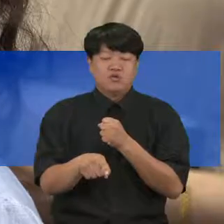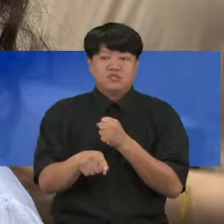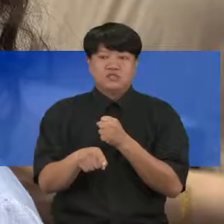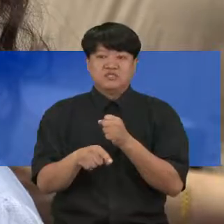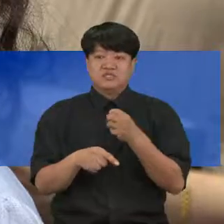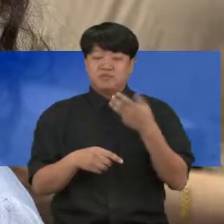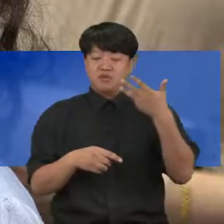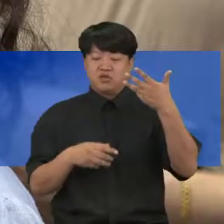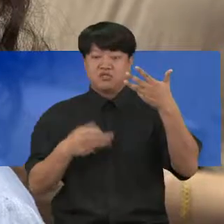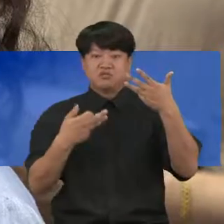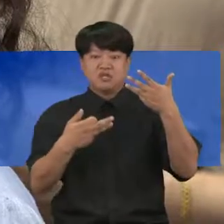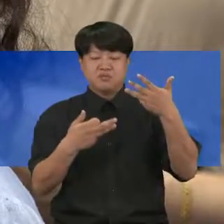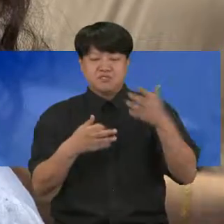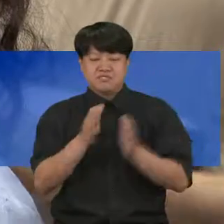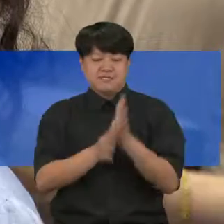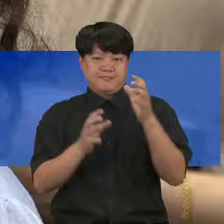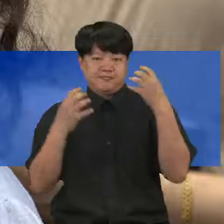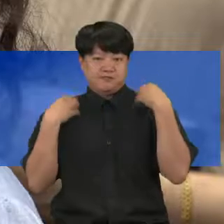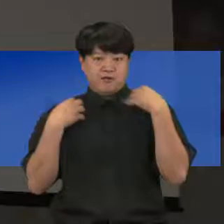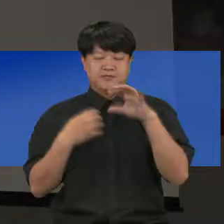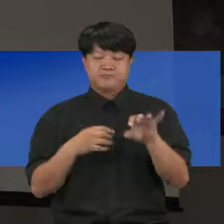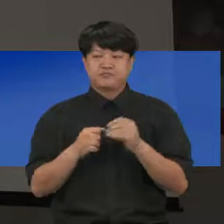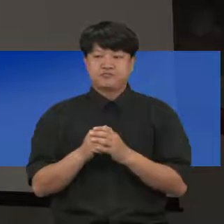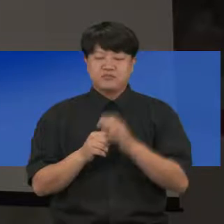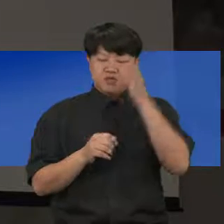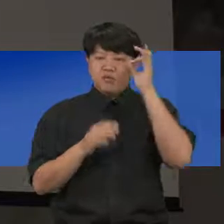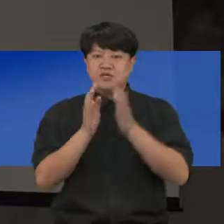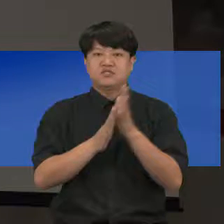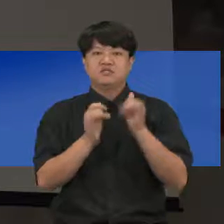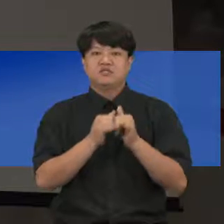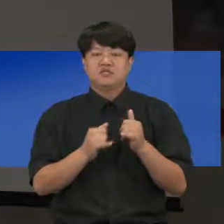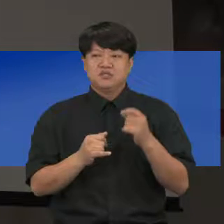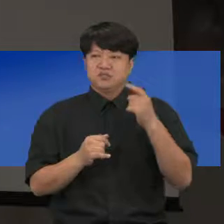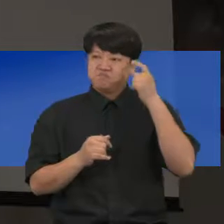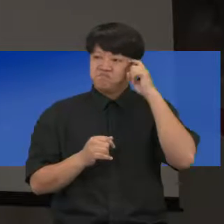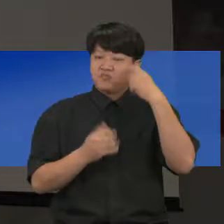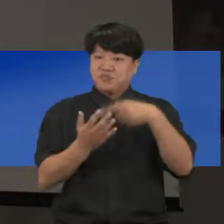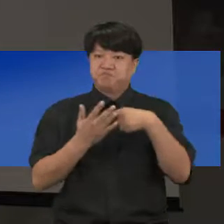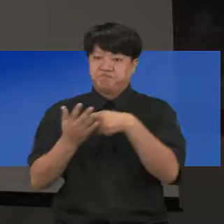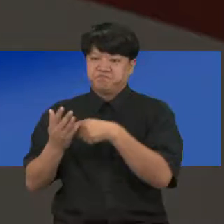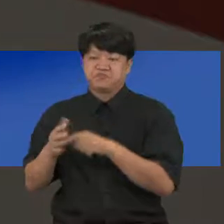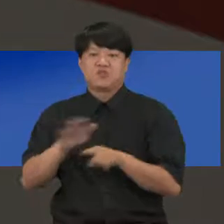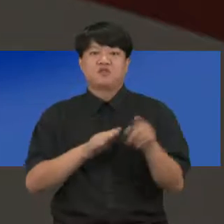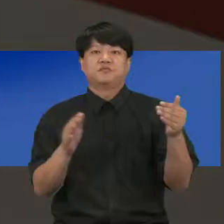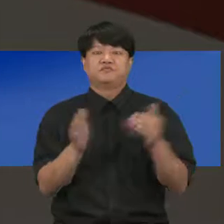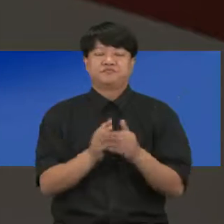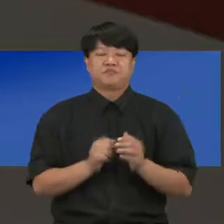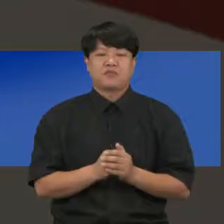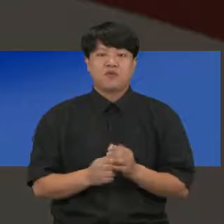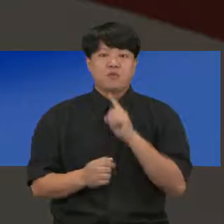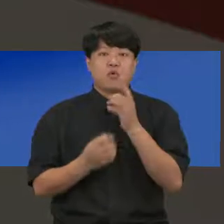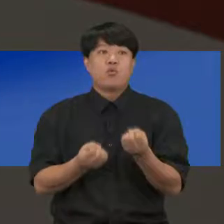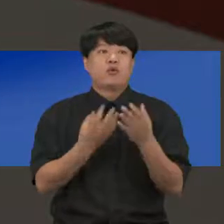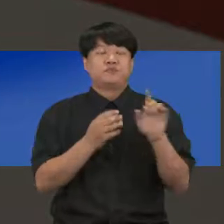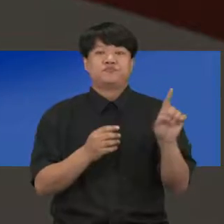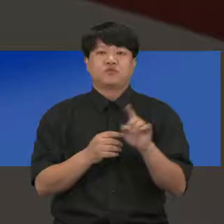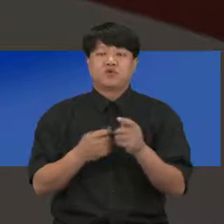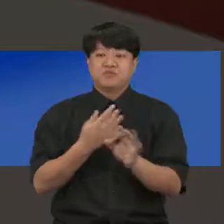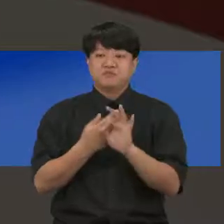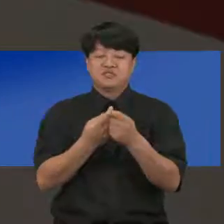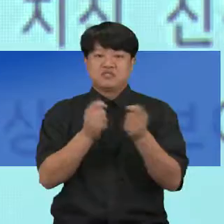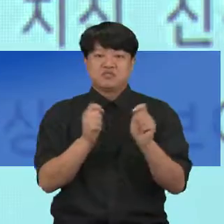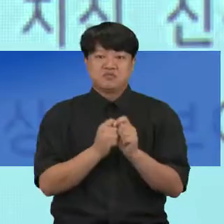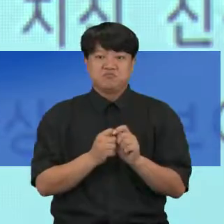13일 포항 시청 대회의실에서 포항 시민의견 수렴 에 나섰습니다 이번 보고회는 tf 발족